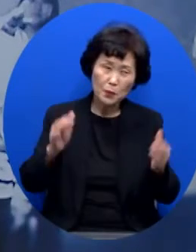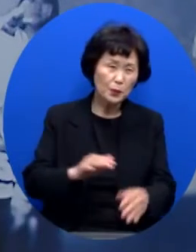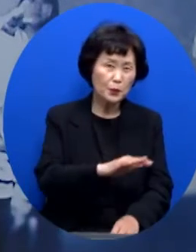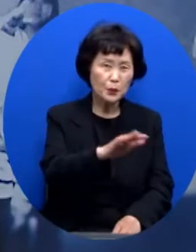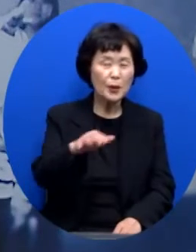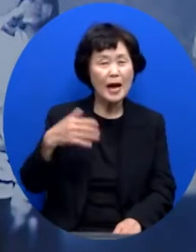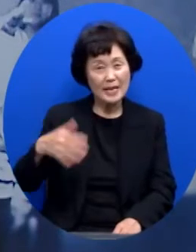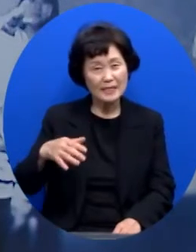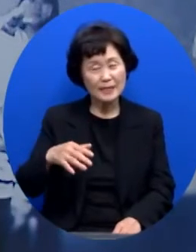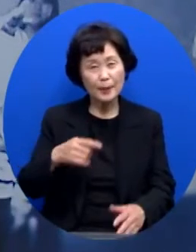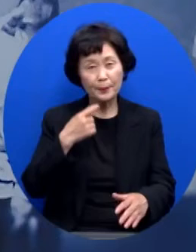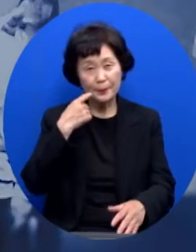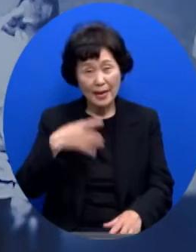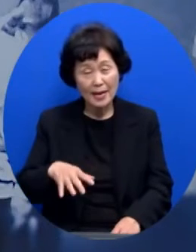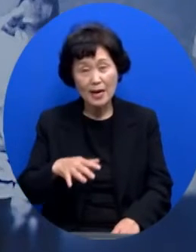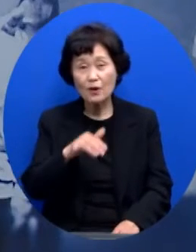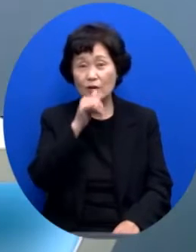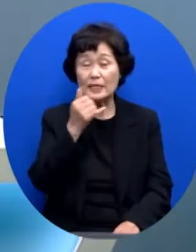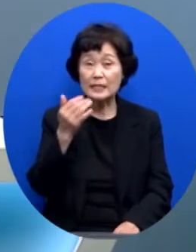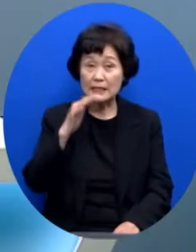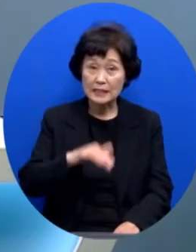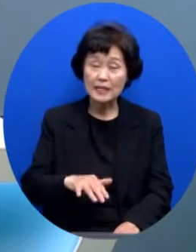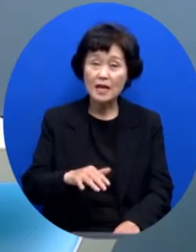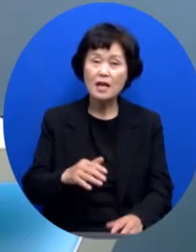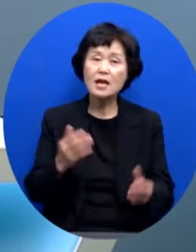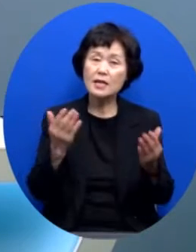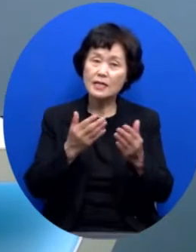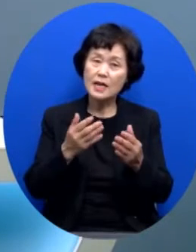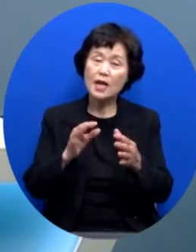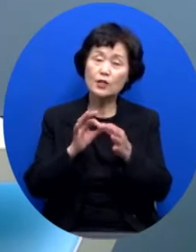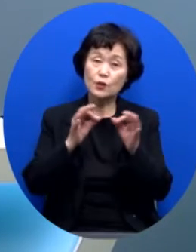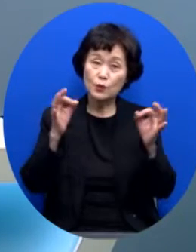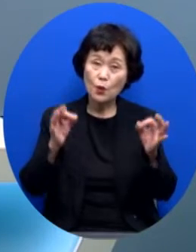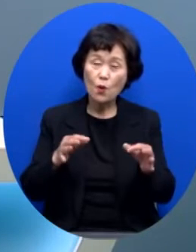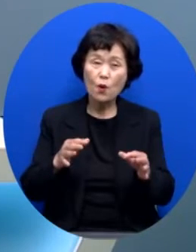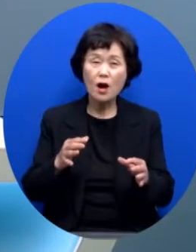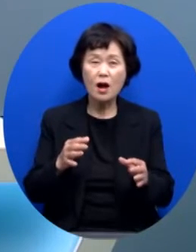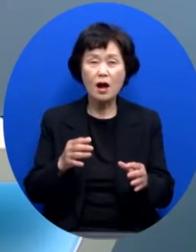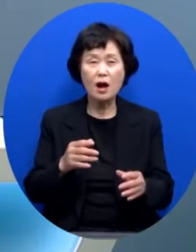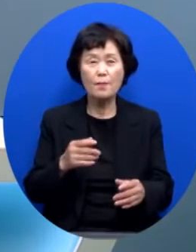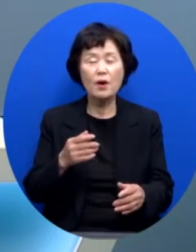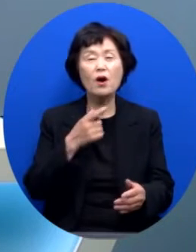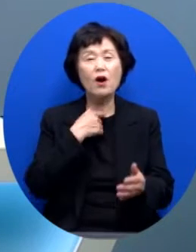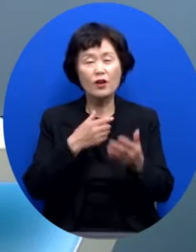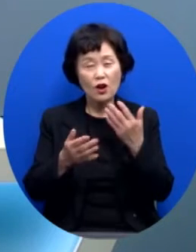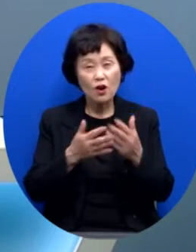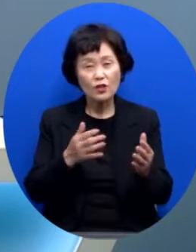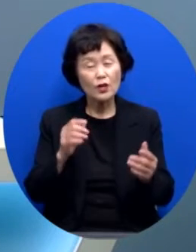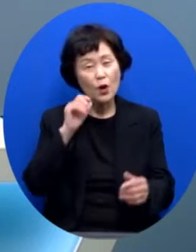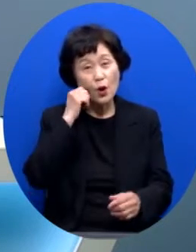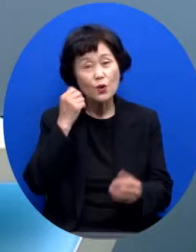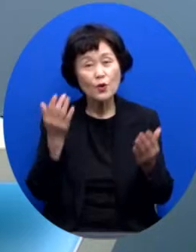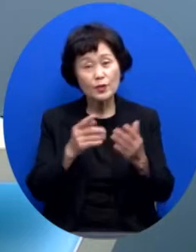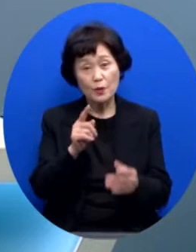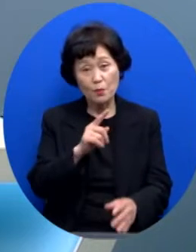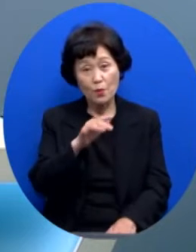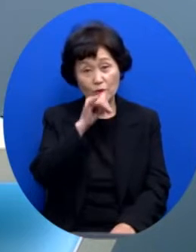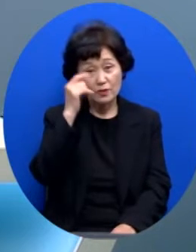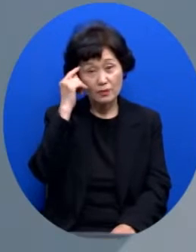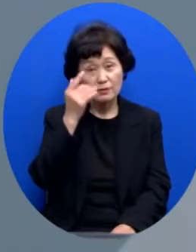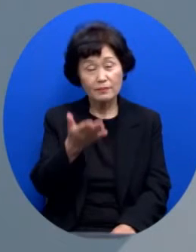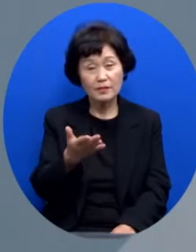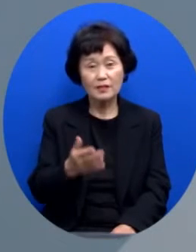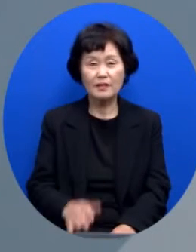같은데요. 사역을 하시면서 겪었던 어려운 일이나 그리고 앞으로 사회에 바라는 점이 있으시다면 말씀 부탁드리겠습니다. 예, 뭐